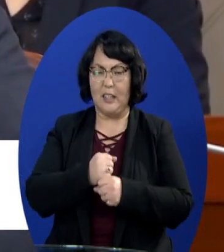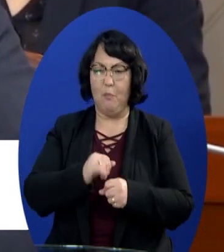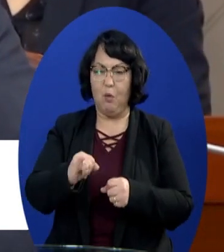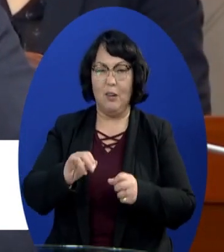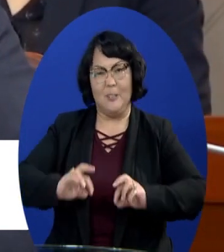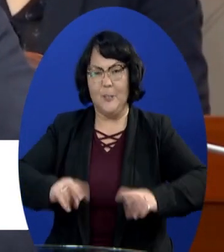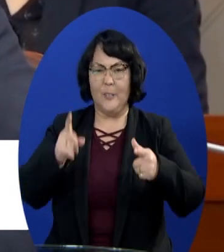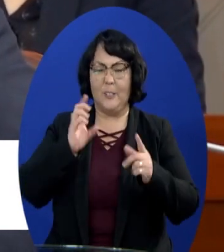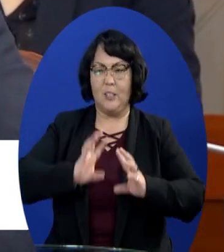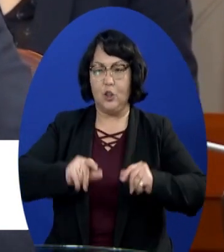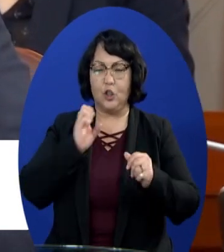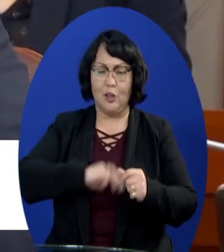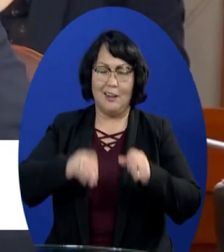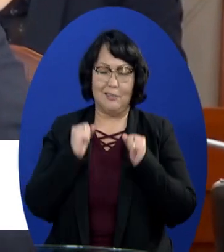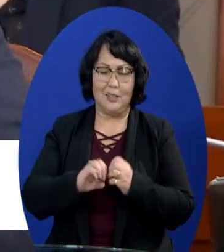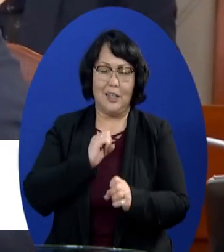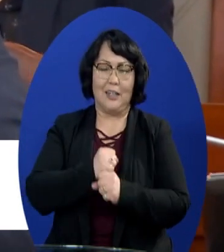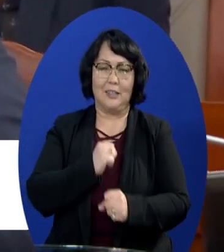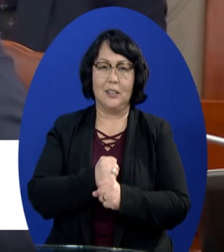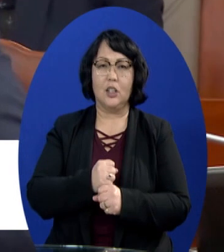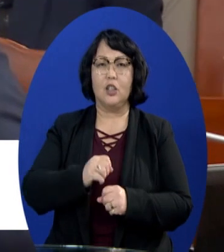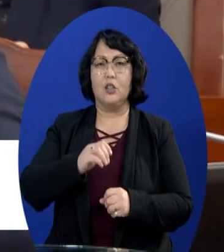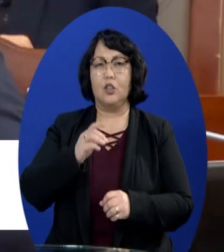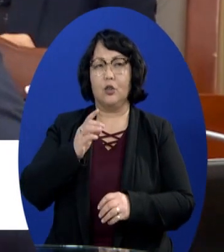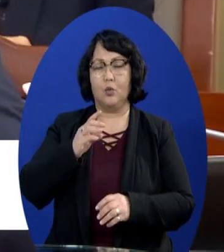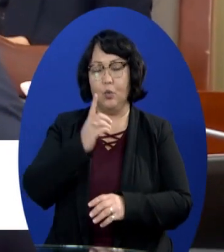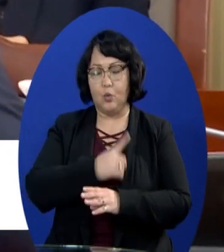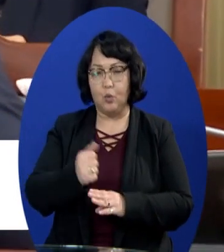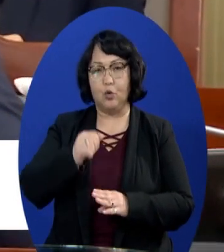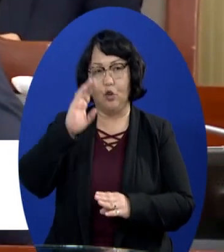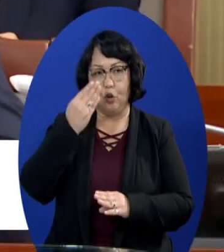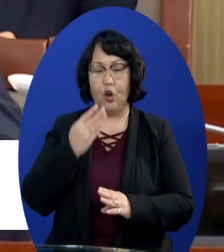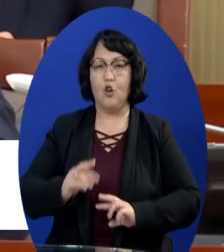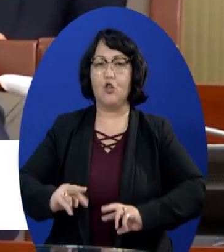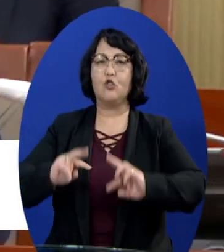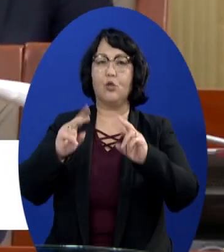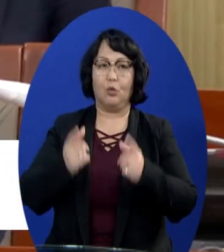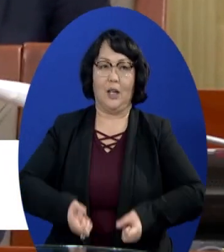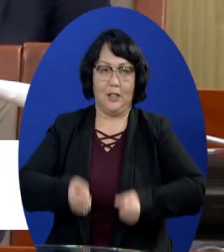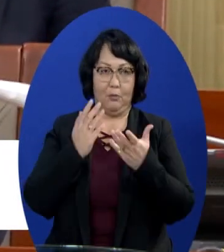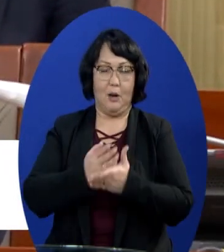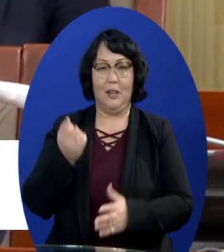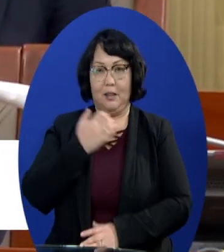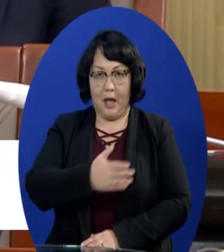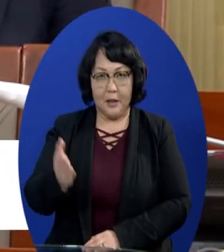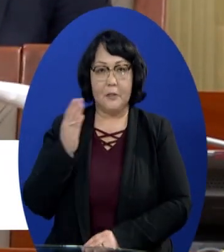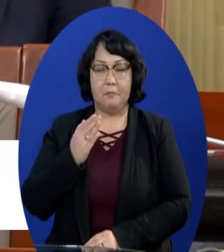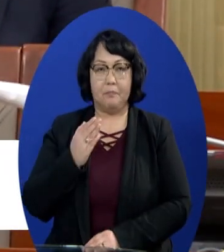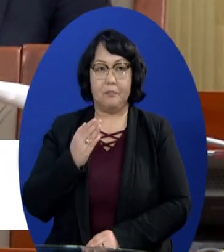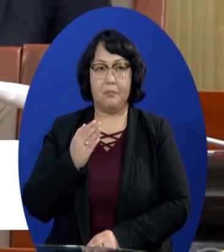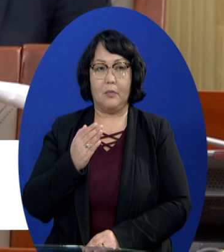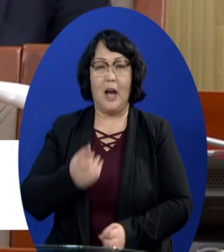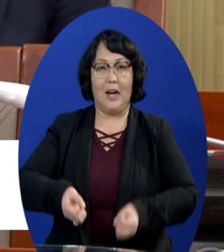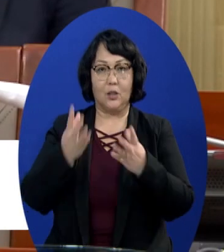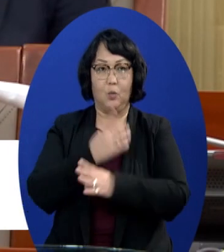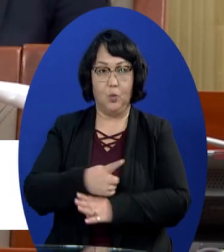дайчлан ажиллаа. Үүний үр дүнд тодорхой хэмжээний өөрчлөлтүүд гарсан. Үүнийг та бүхэн маань бас